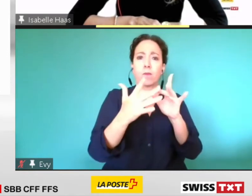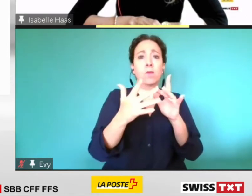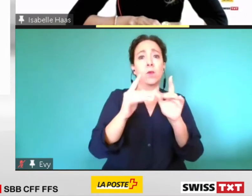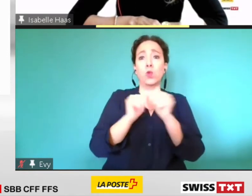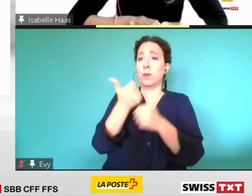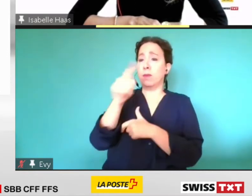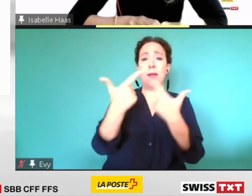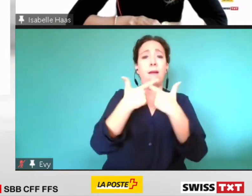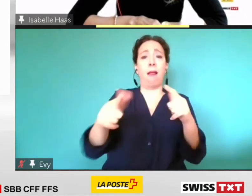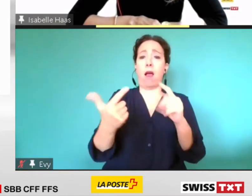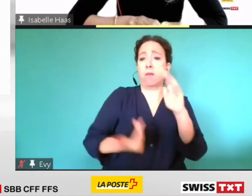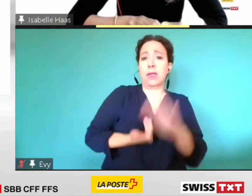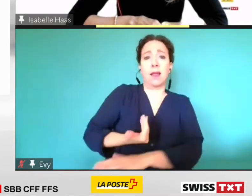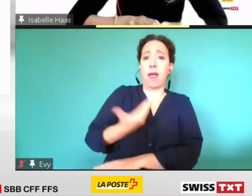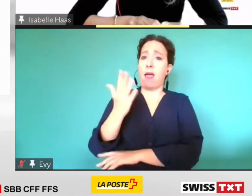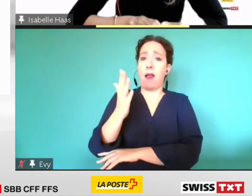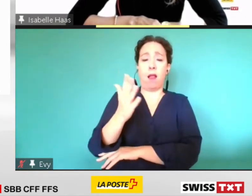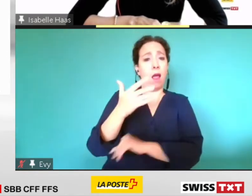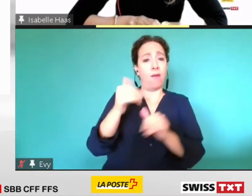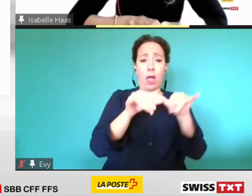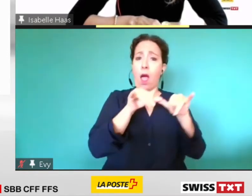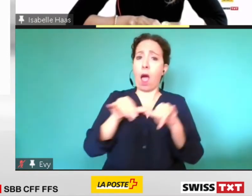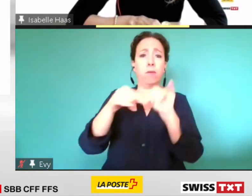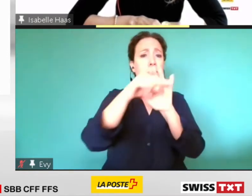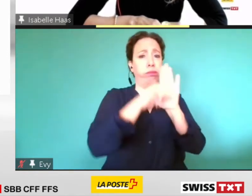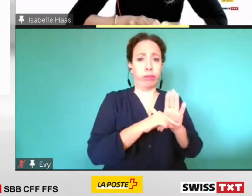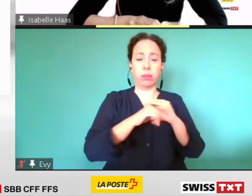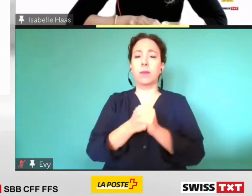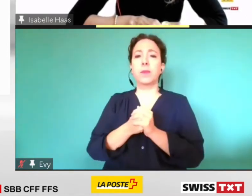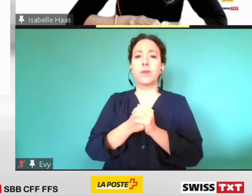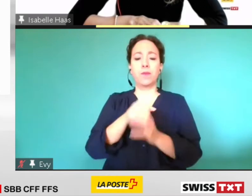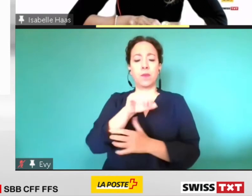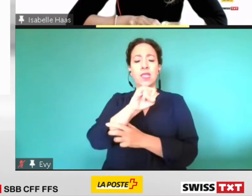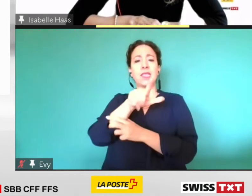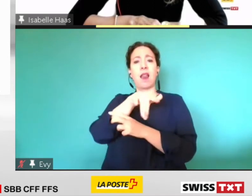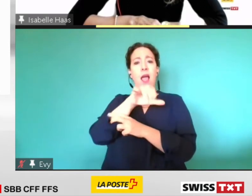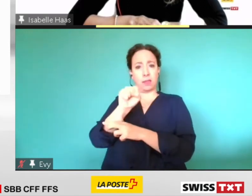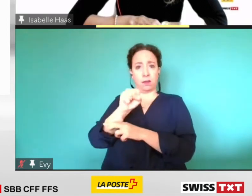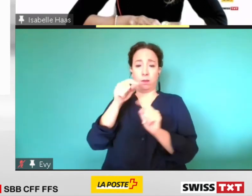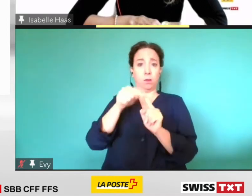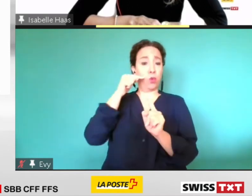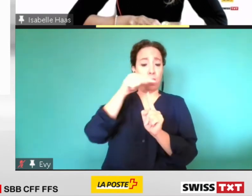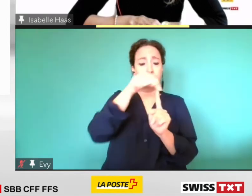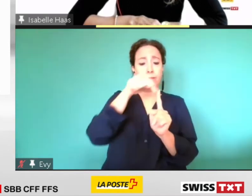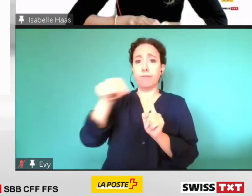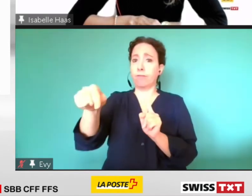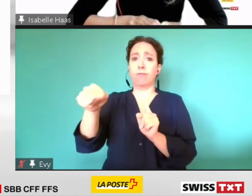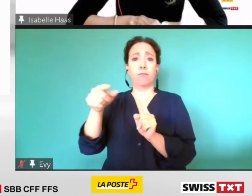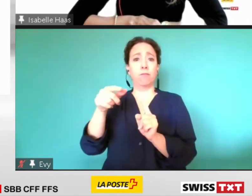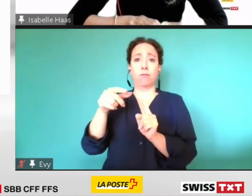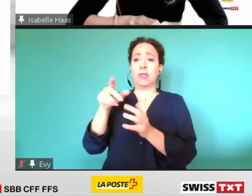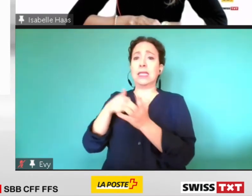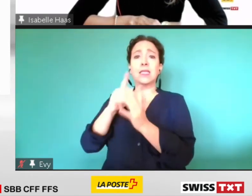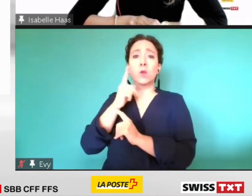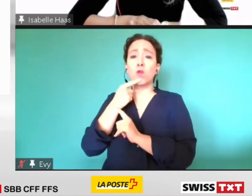maternelle et qu'ils soient standardisés. Silas doit permettre la communication et l'interaction avec les clients sourds,